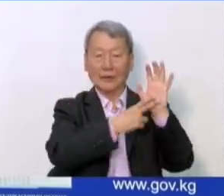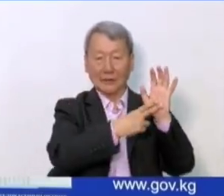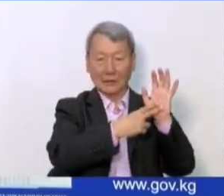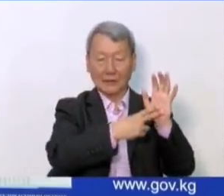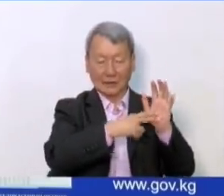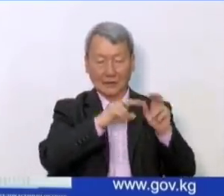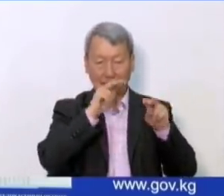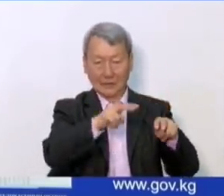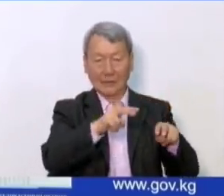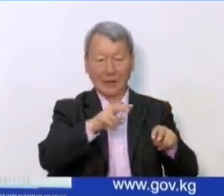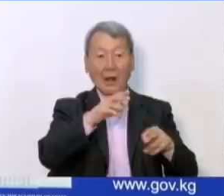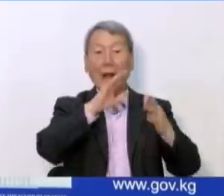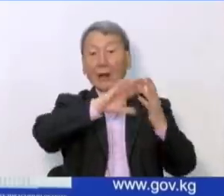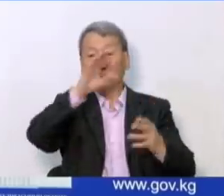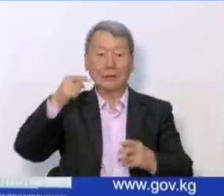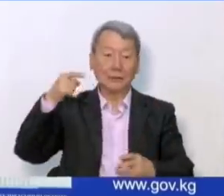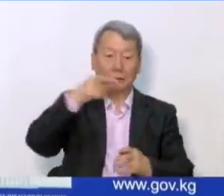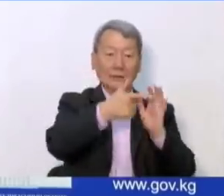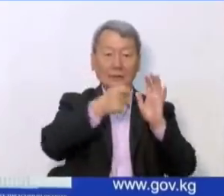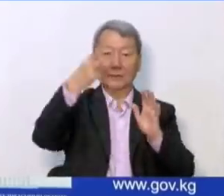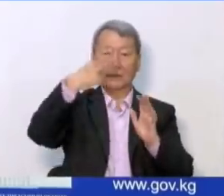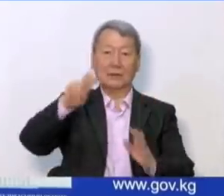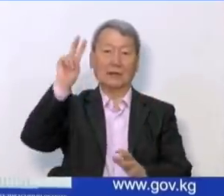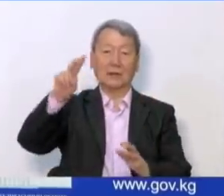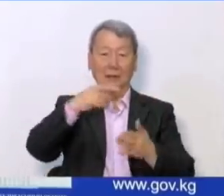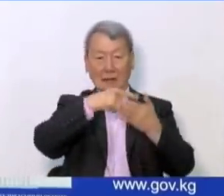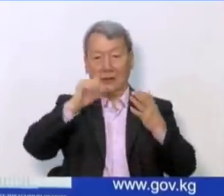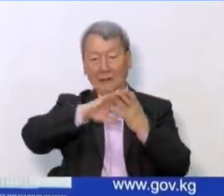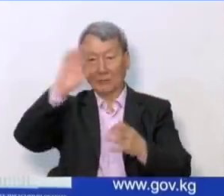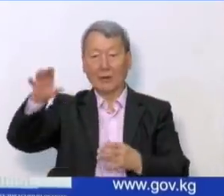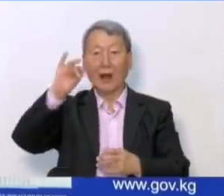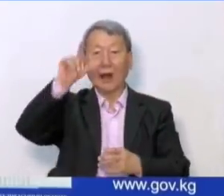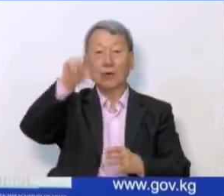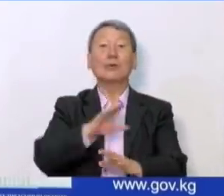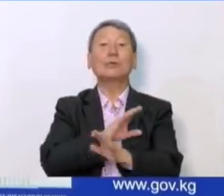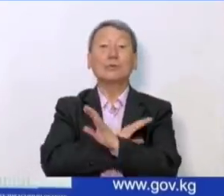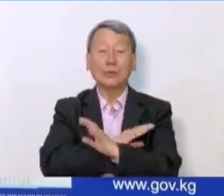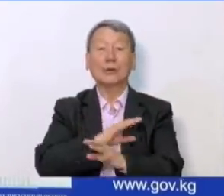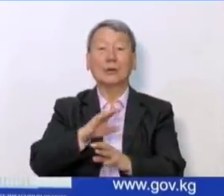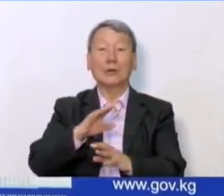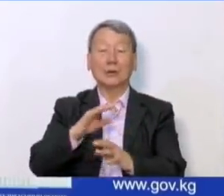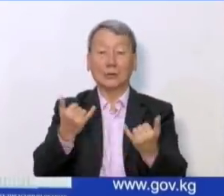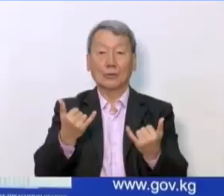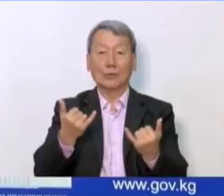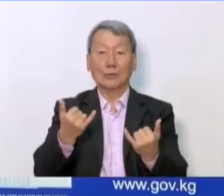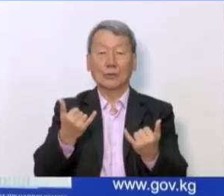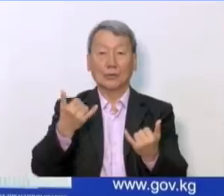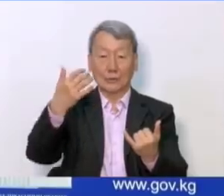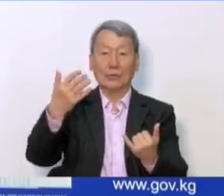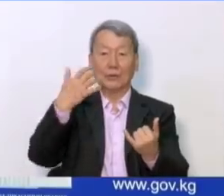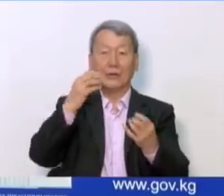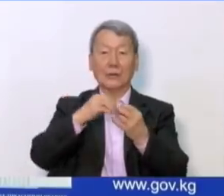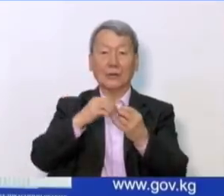бейтап бар, чыгарылганы 1722, жана каза болгондордун саны бүгүн дагы бир